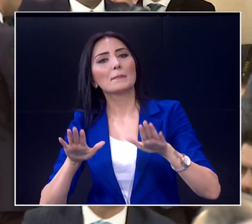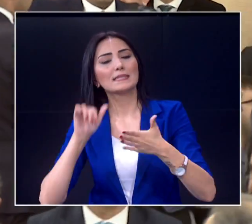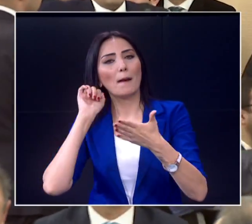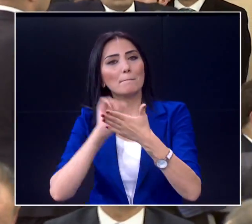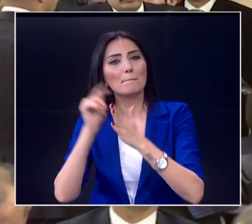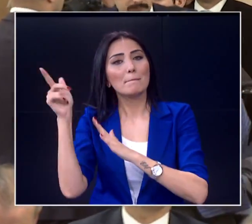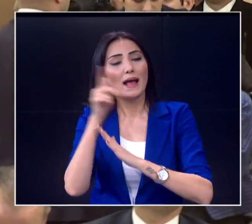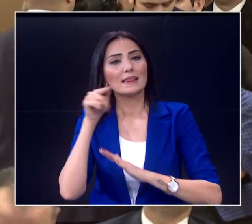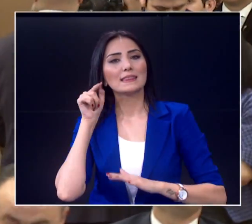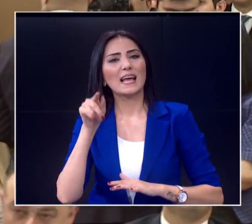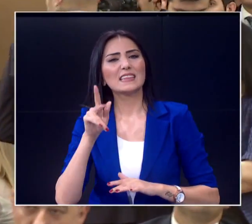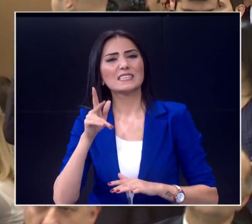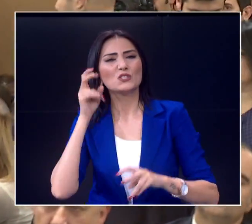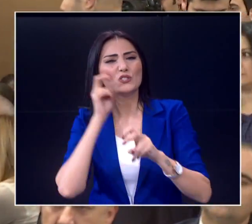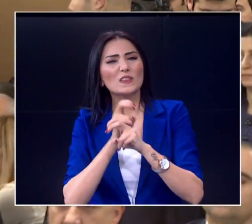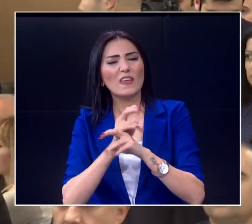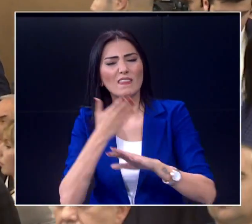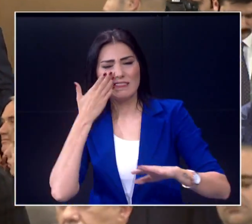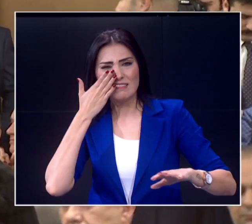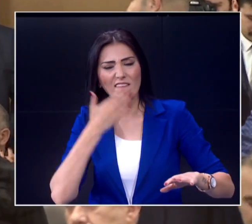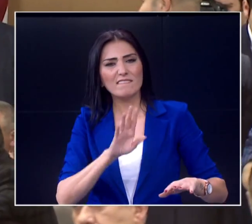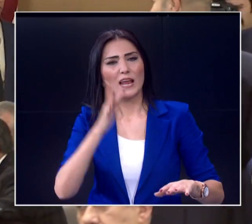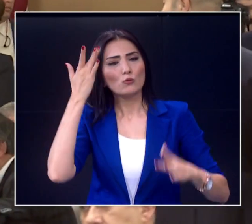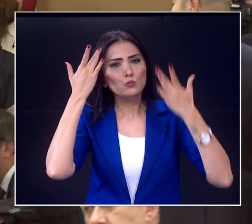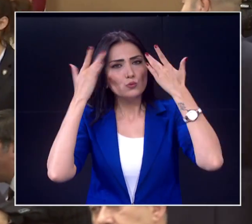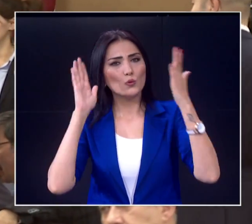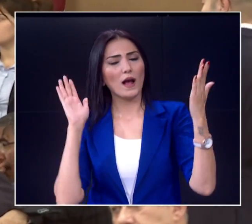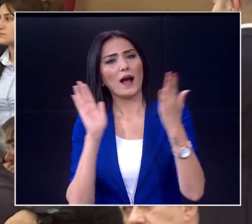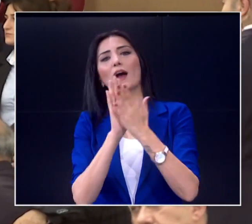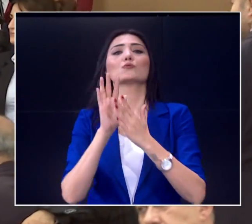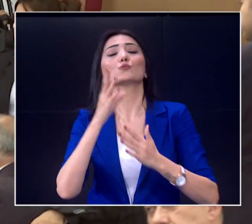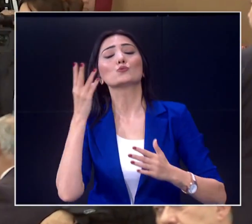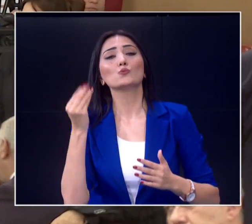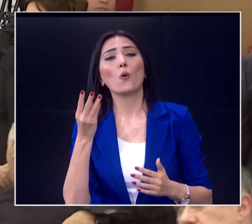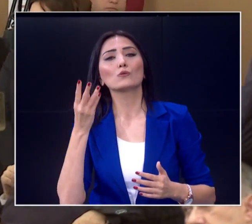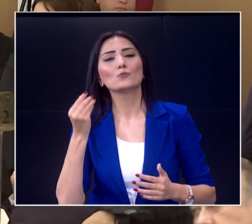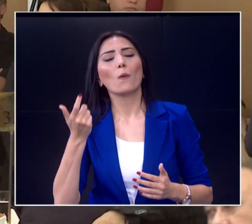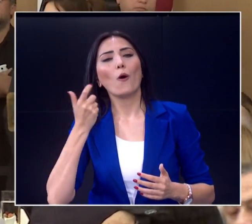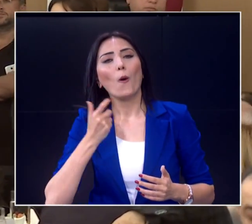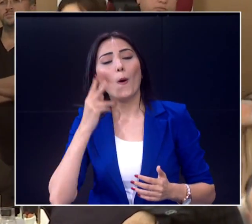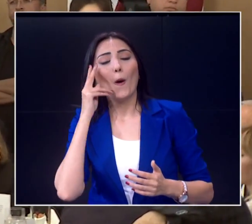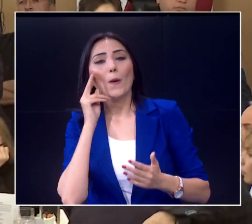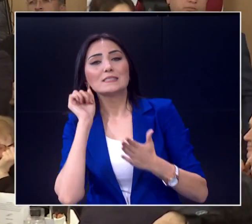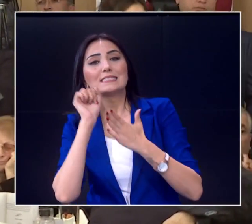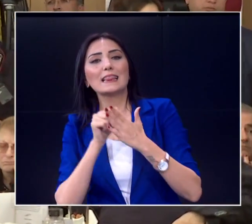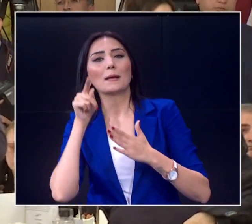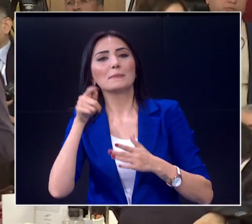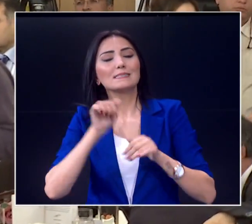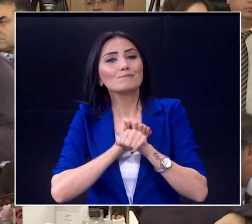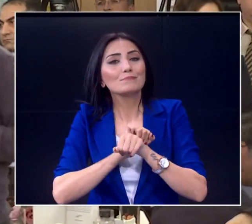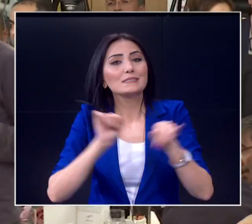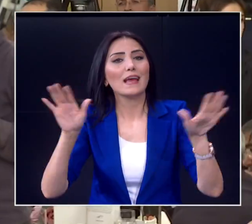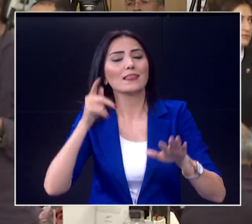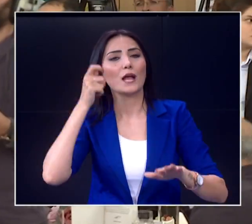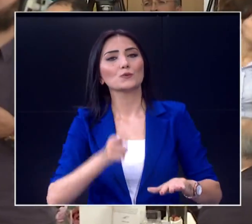Medyamız şiddet ve nefret kültürüne karşı çok ama çok özenli bir yayın